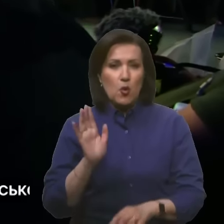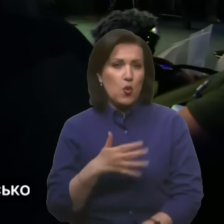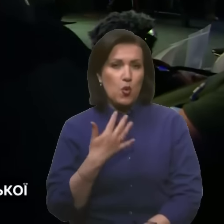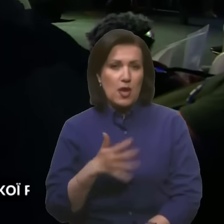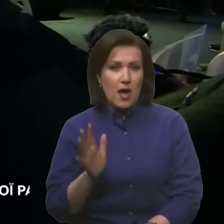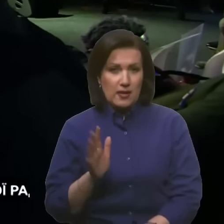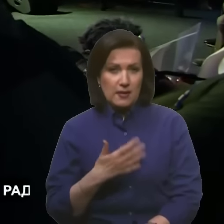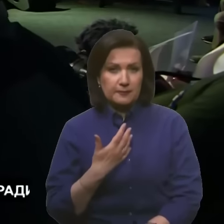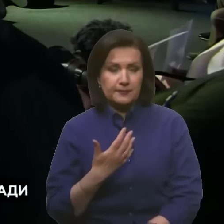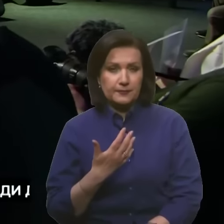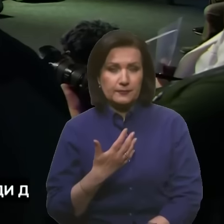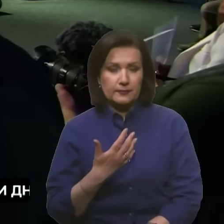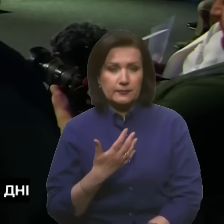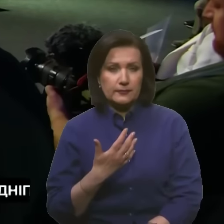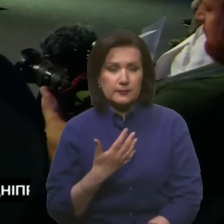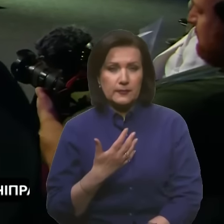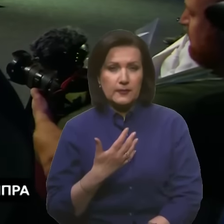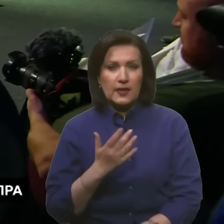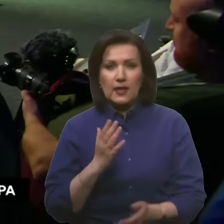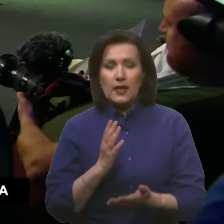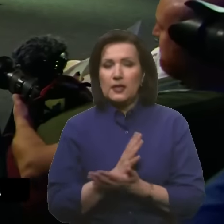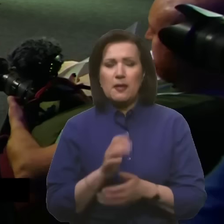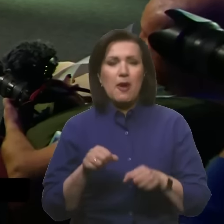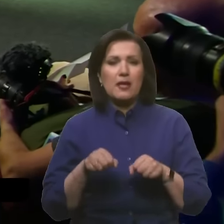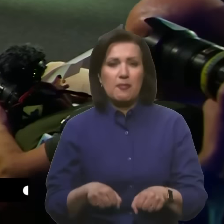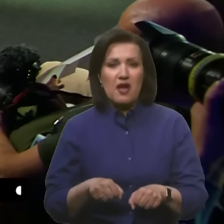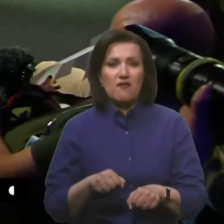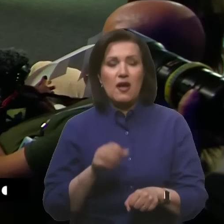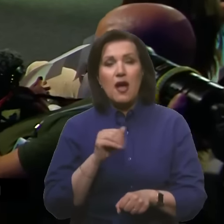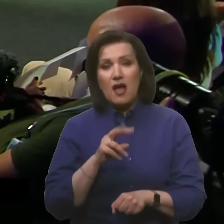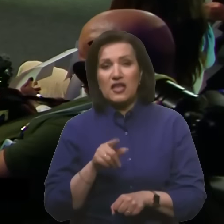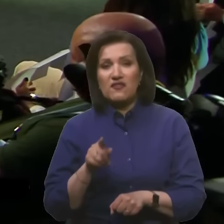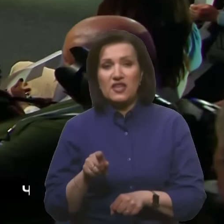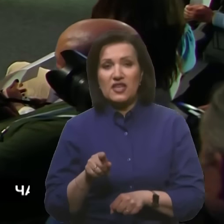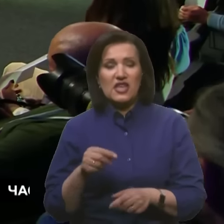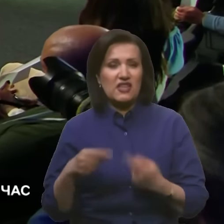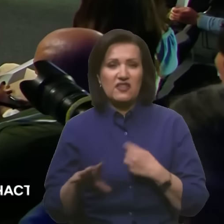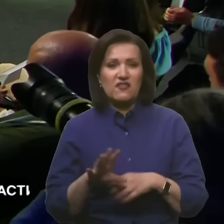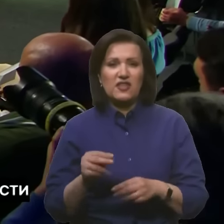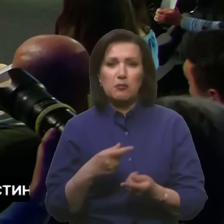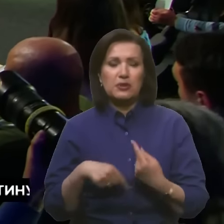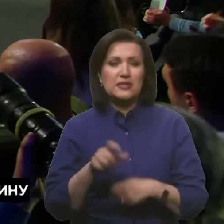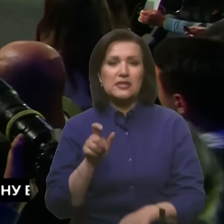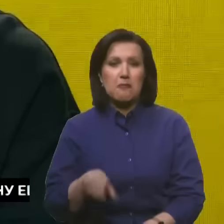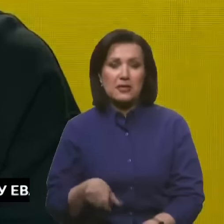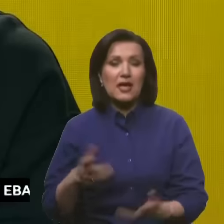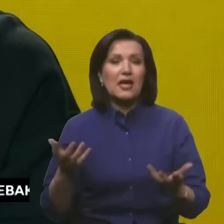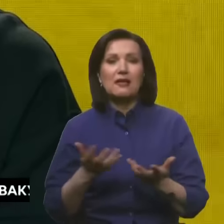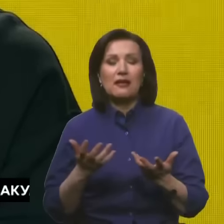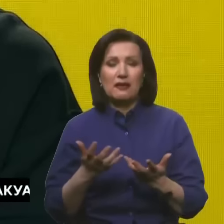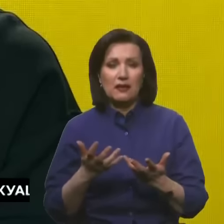гуляє, скажімо так, да, він не має права, але він нічим не відрізняється від бізнесмена,